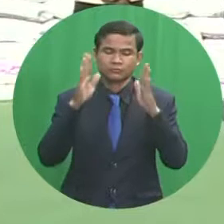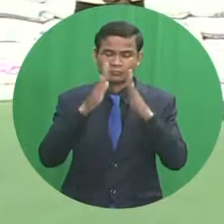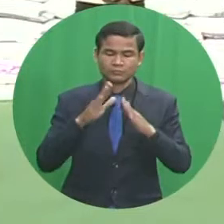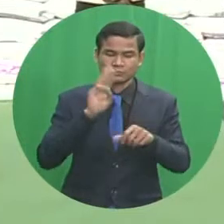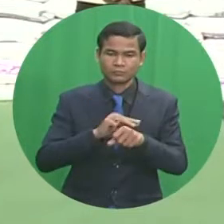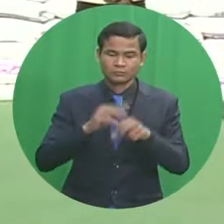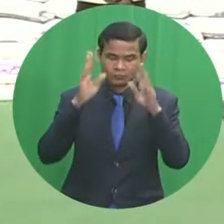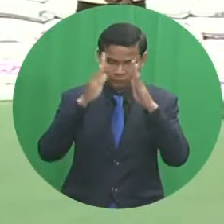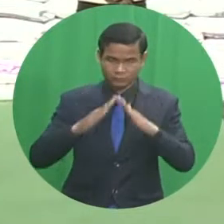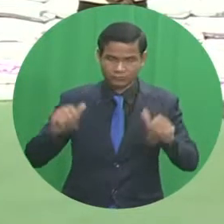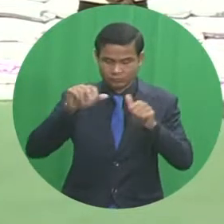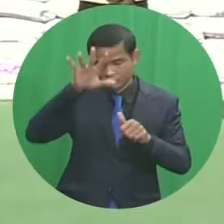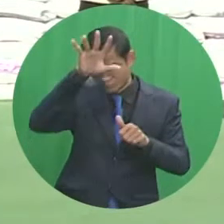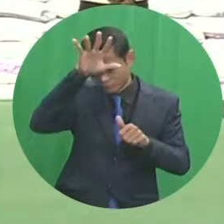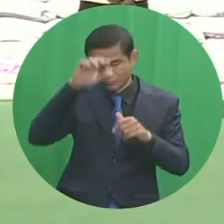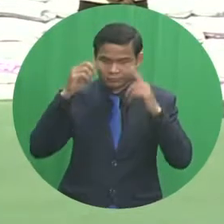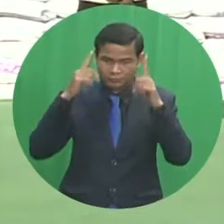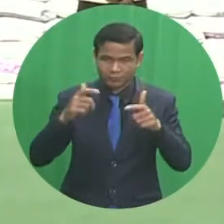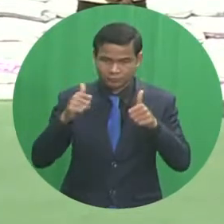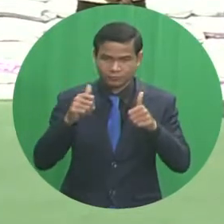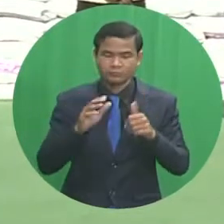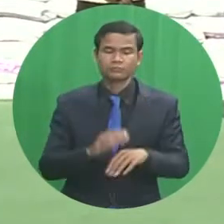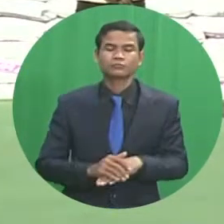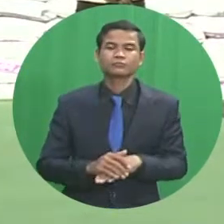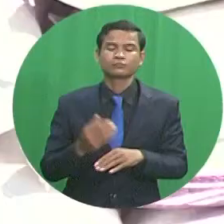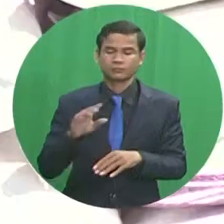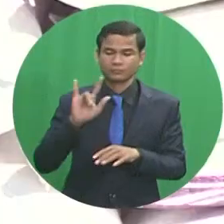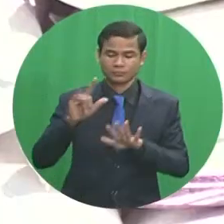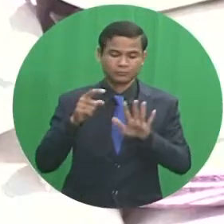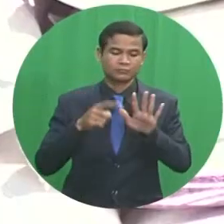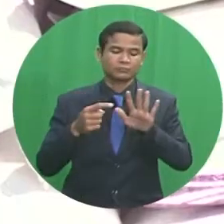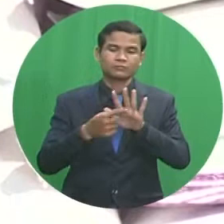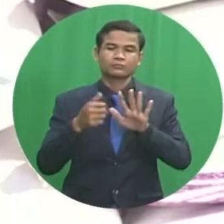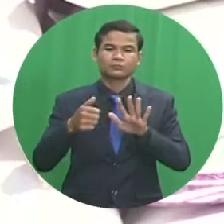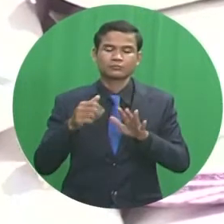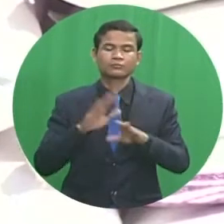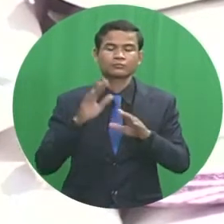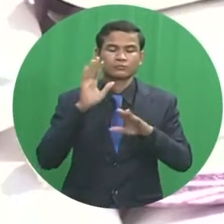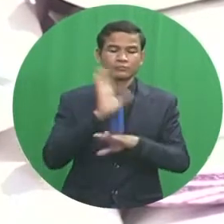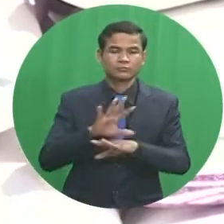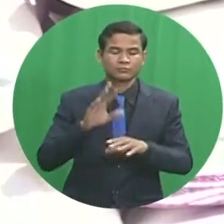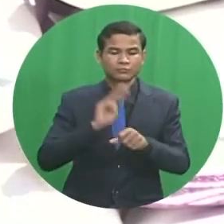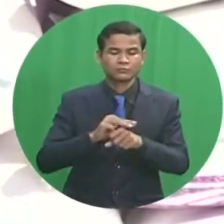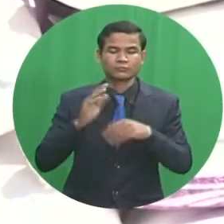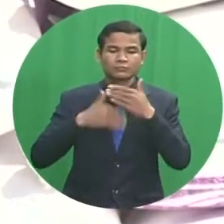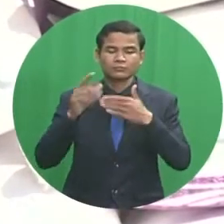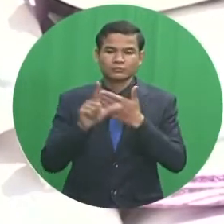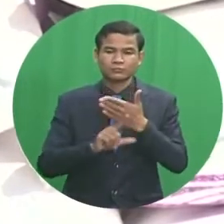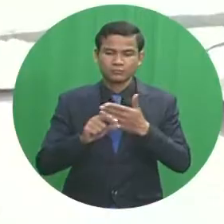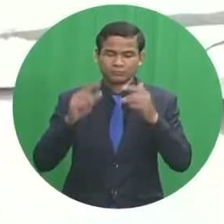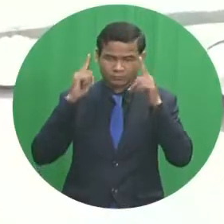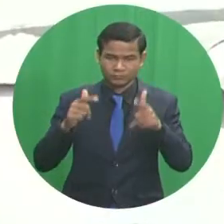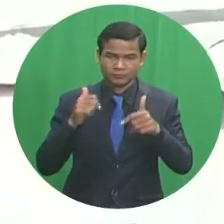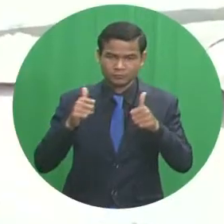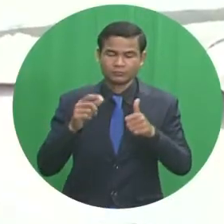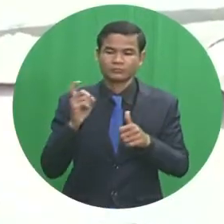ងអាដាមបណ្ឌិតសភីចាអូក្រាបុនរដ្ឋមន្ត្រីក្រសួងអភិវឌ្ឍជនបទអាដាមឈី